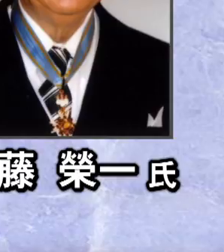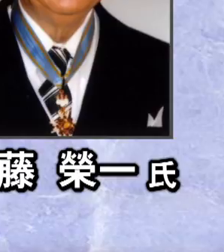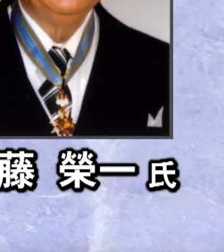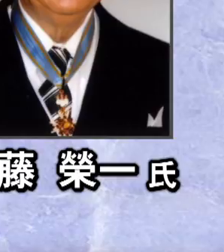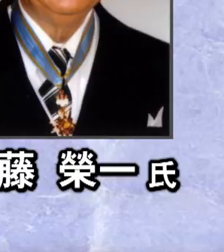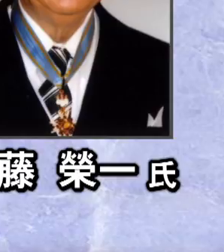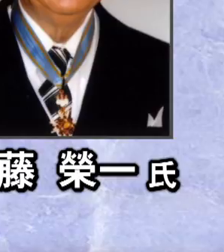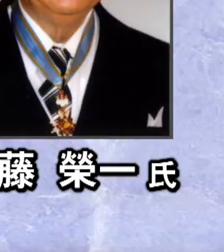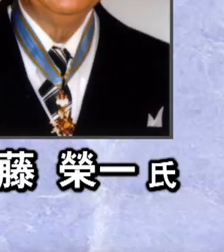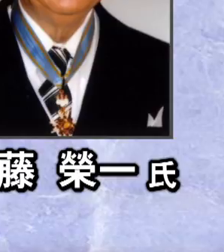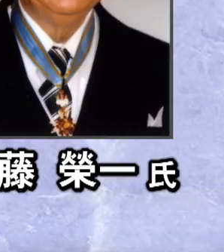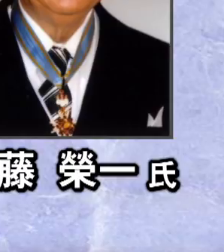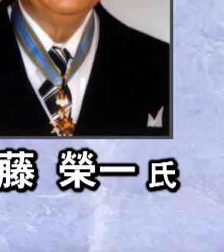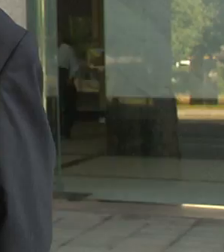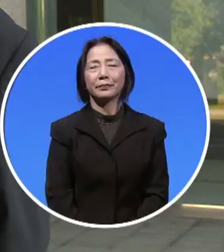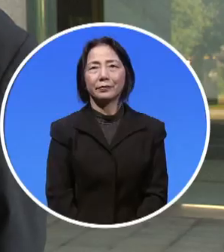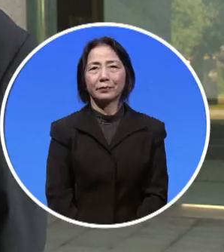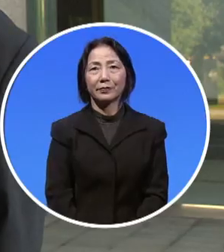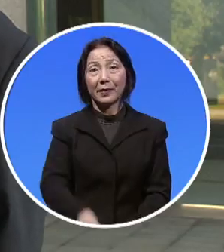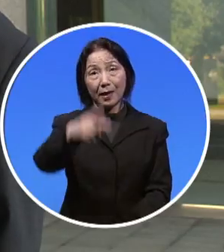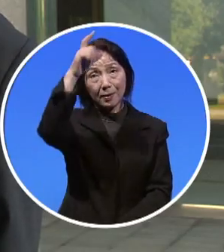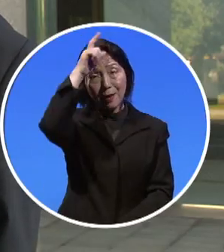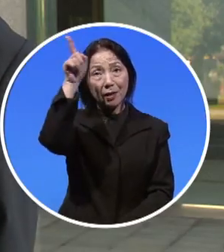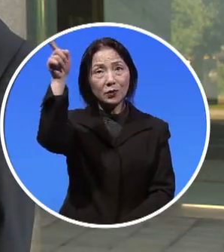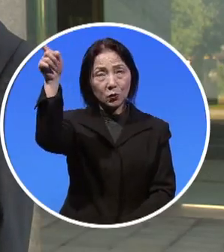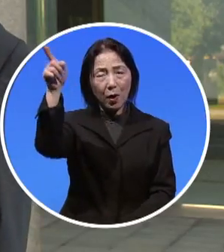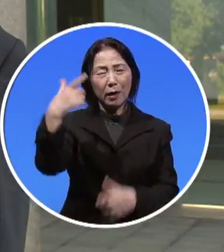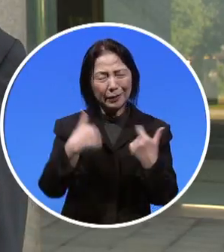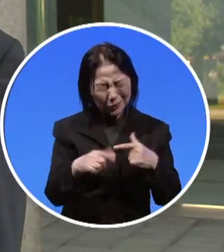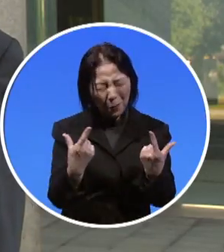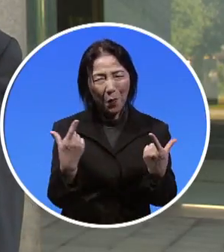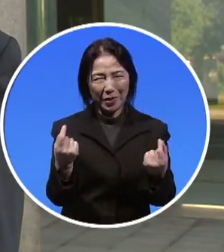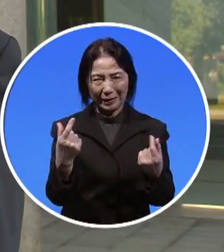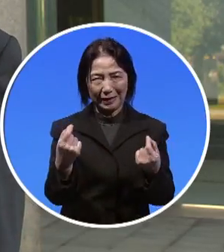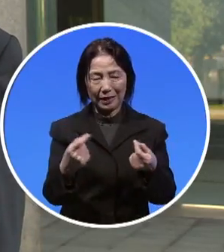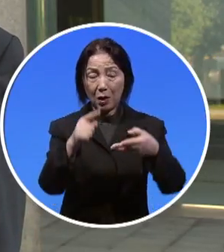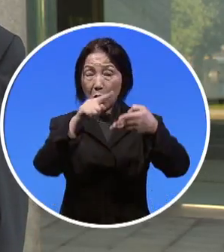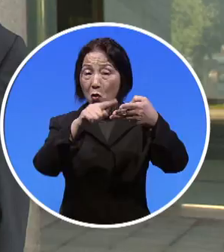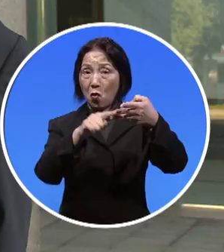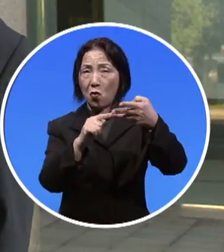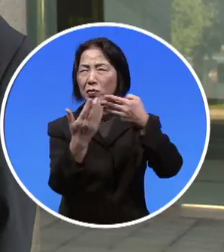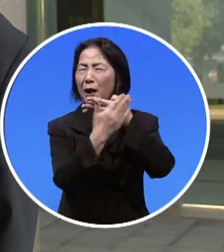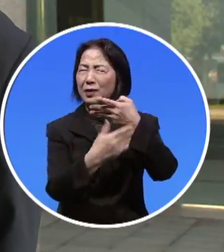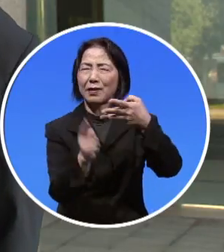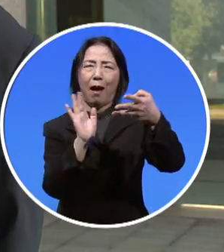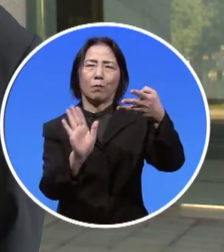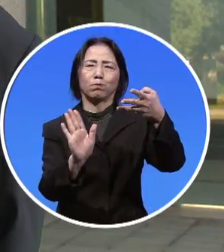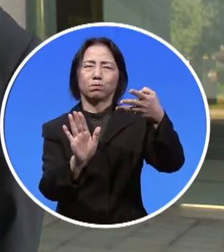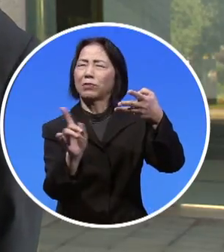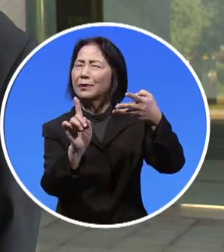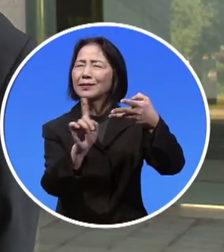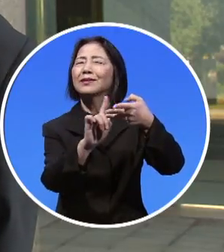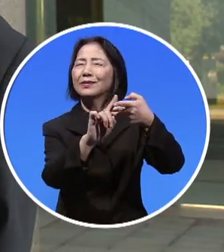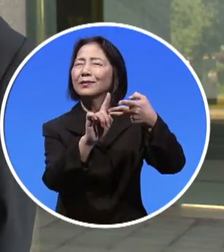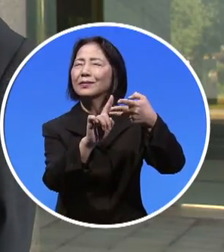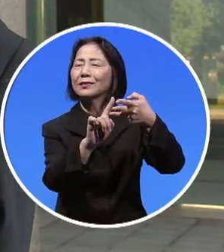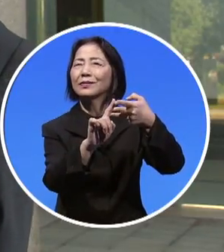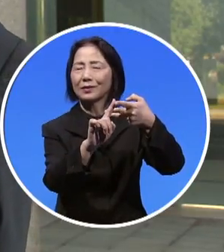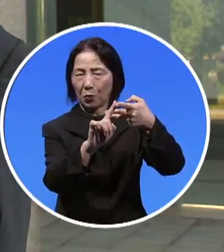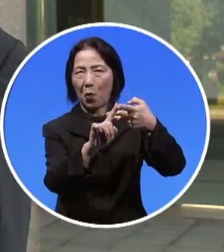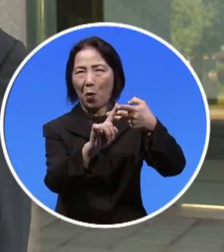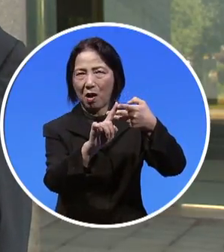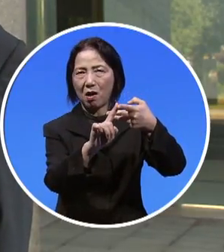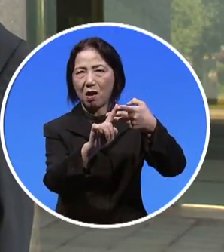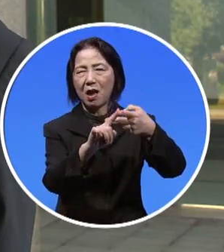取り組みました警察はいつの時代になっても3つのキーワードは大切